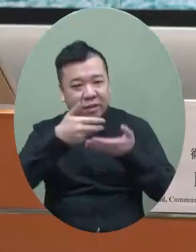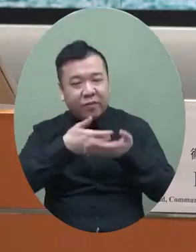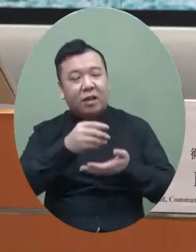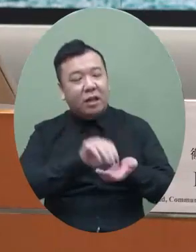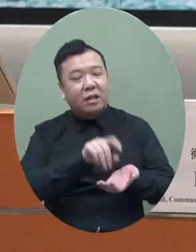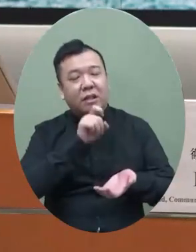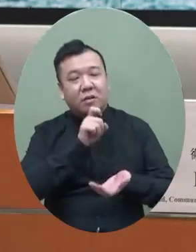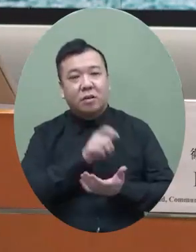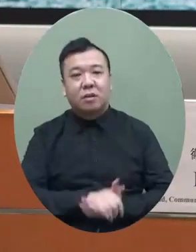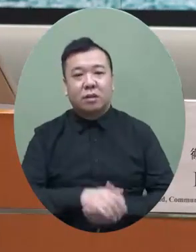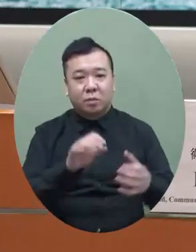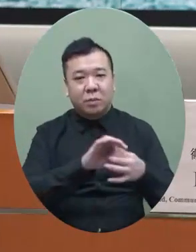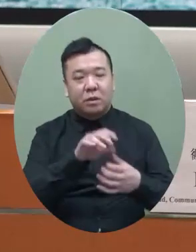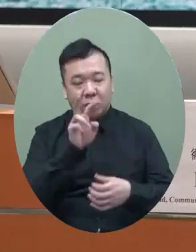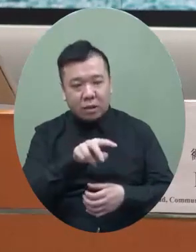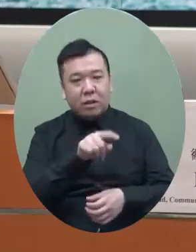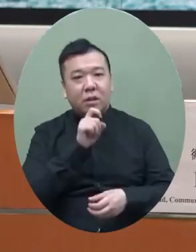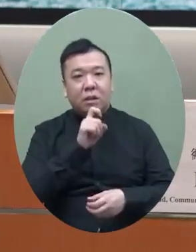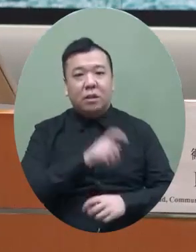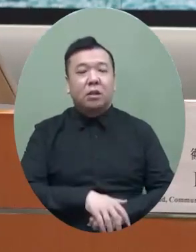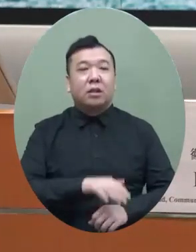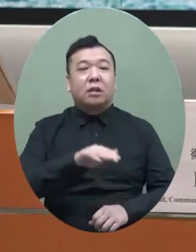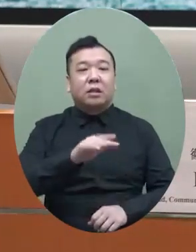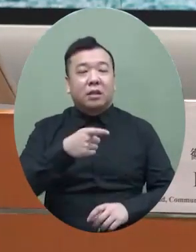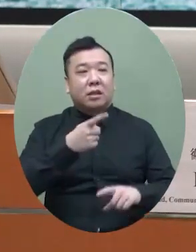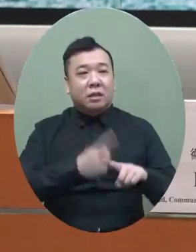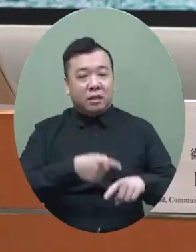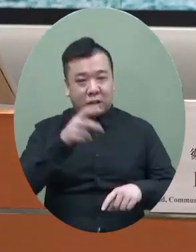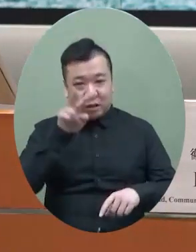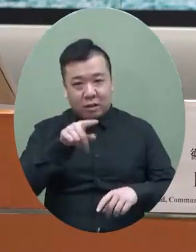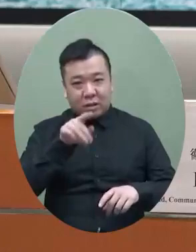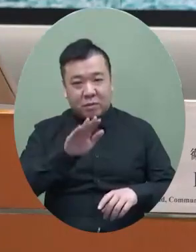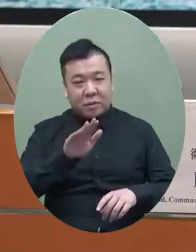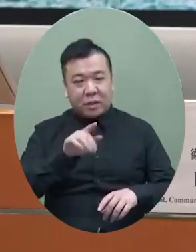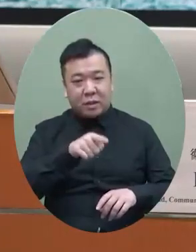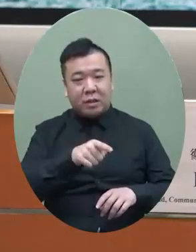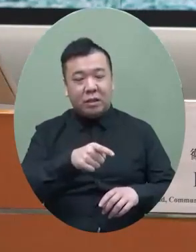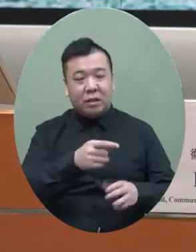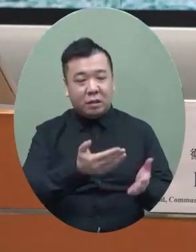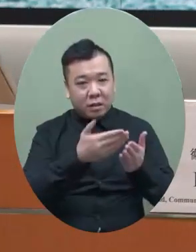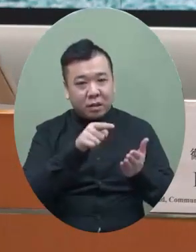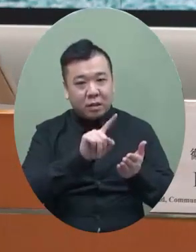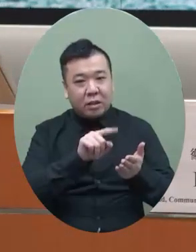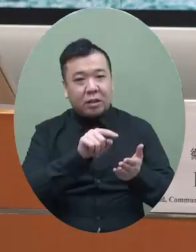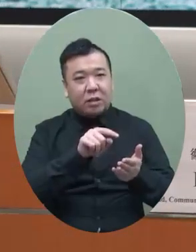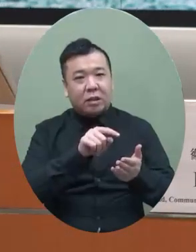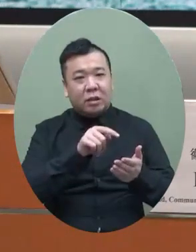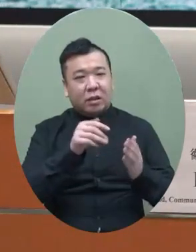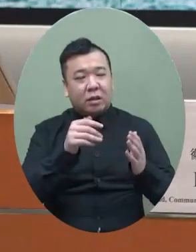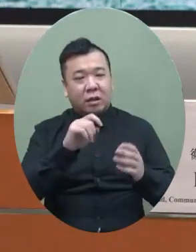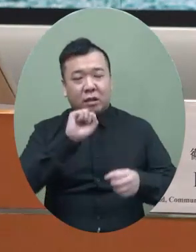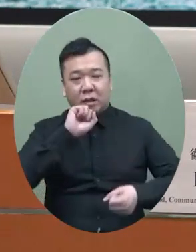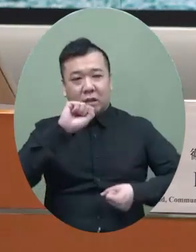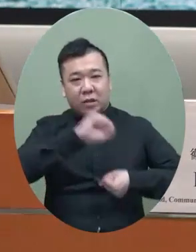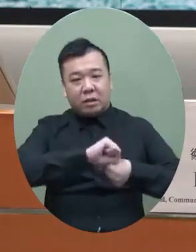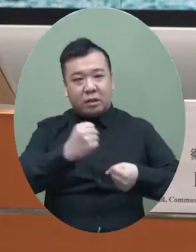有啲個案係相關嘅啦嚇。咁當然呢而家嘅數字都應該係反映緊即係我哋加強咗呢